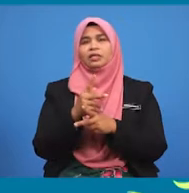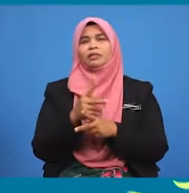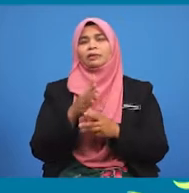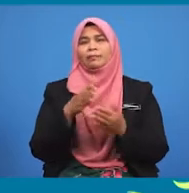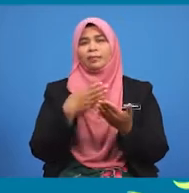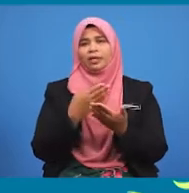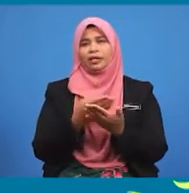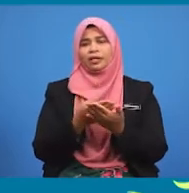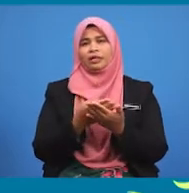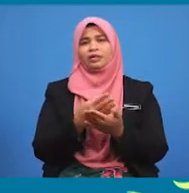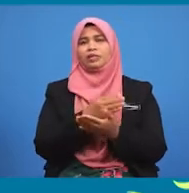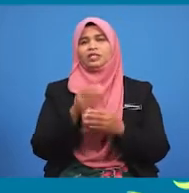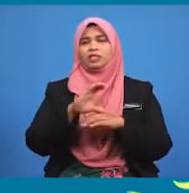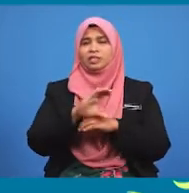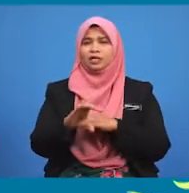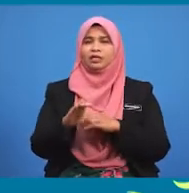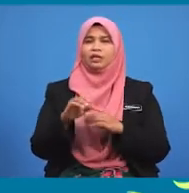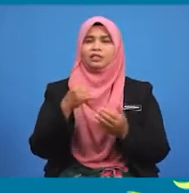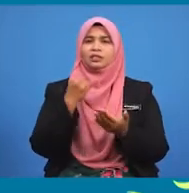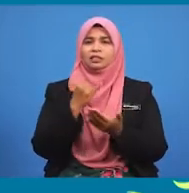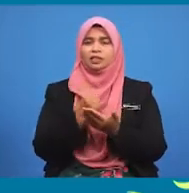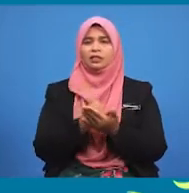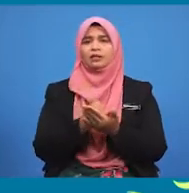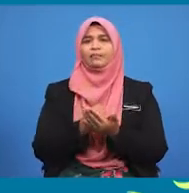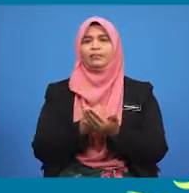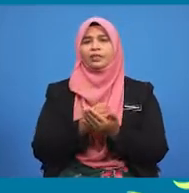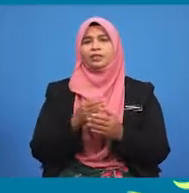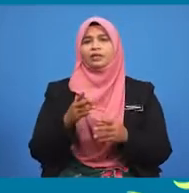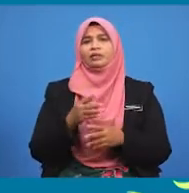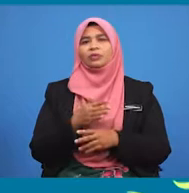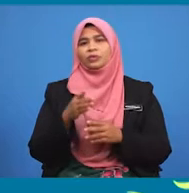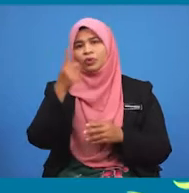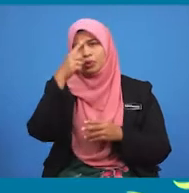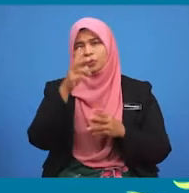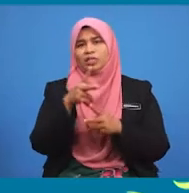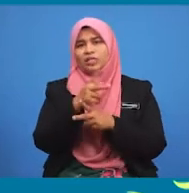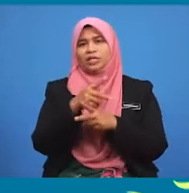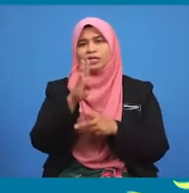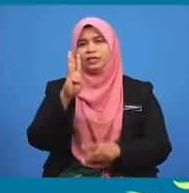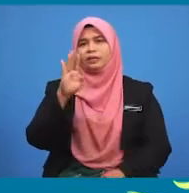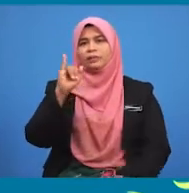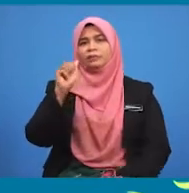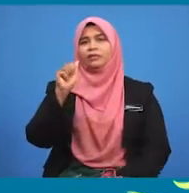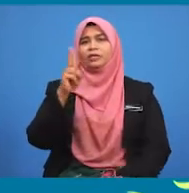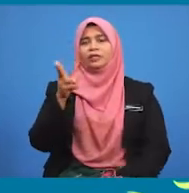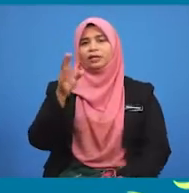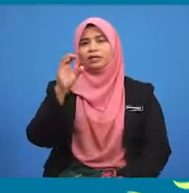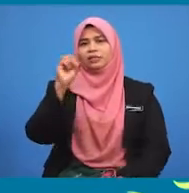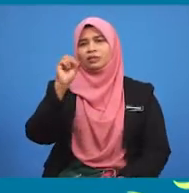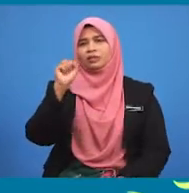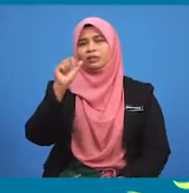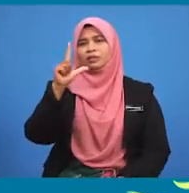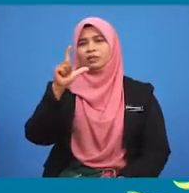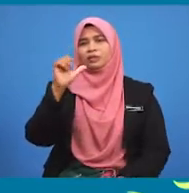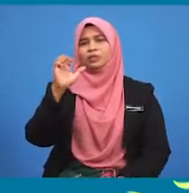solehah. Badan khas NGO juga mampu membantu untuk bersama-sama berganding bahu seperti melakukan